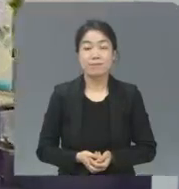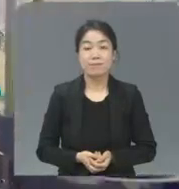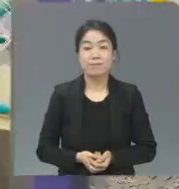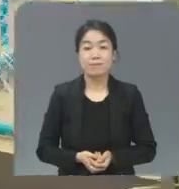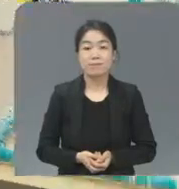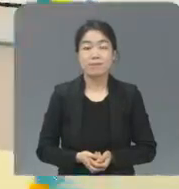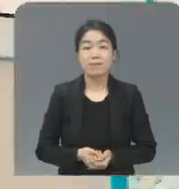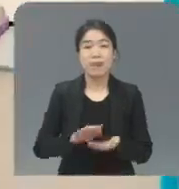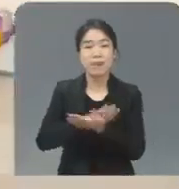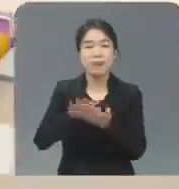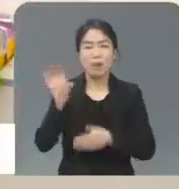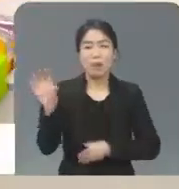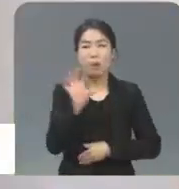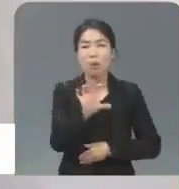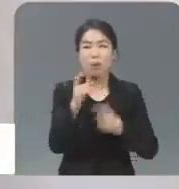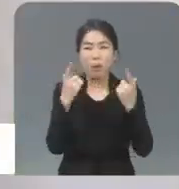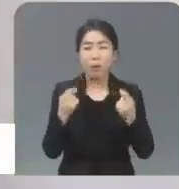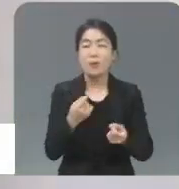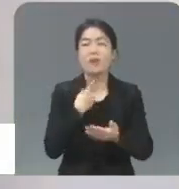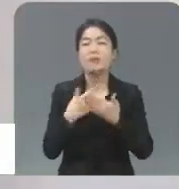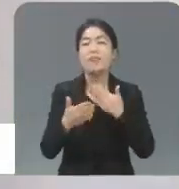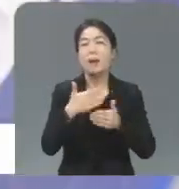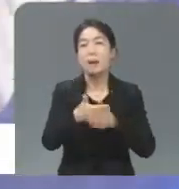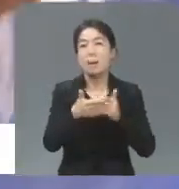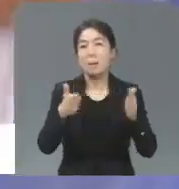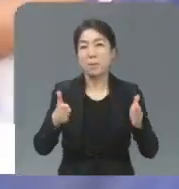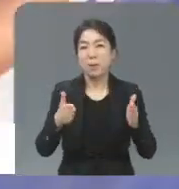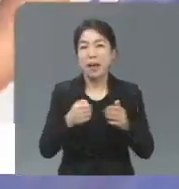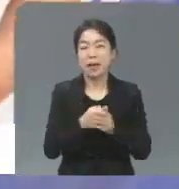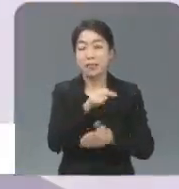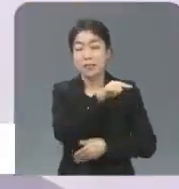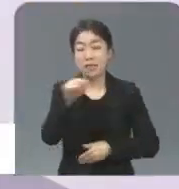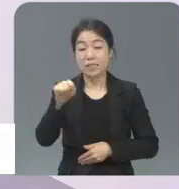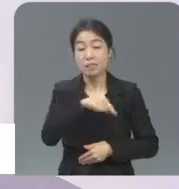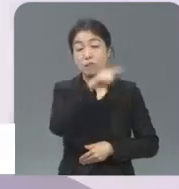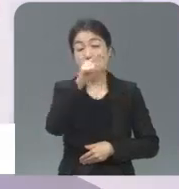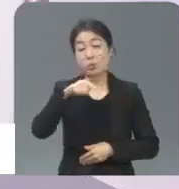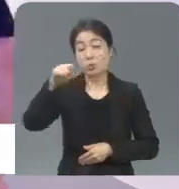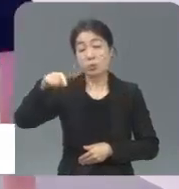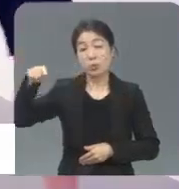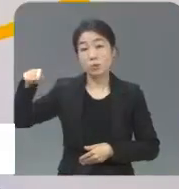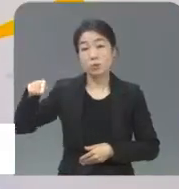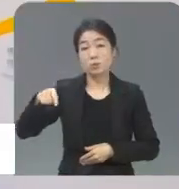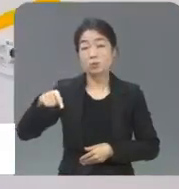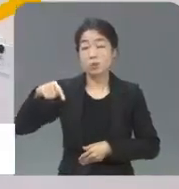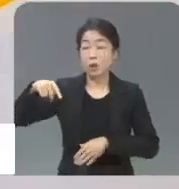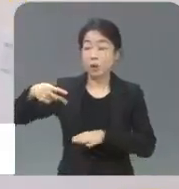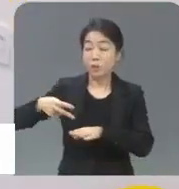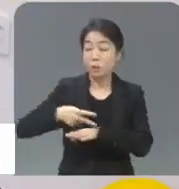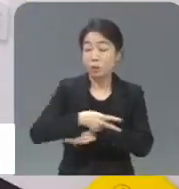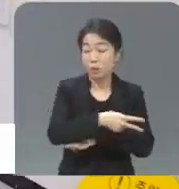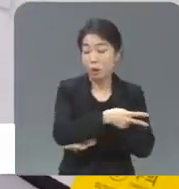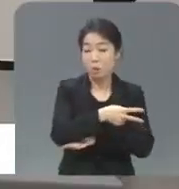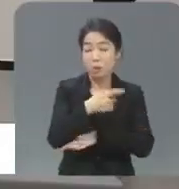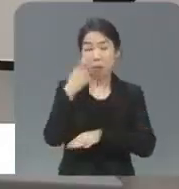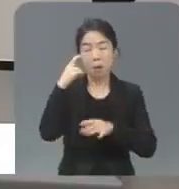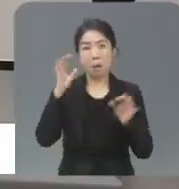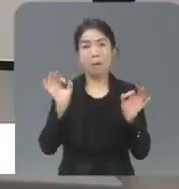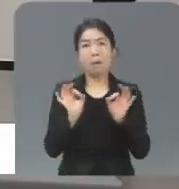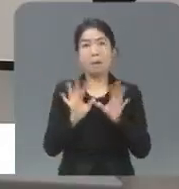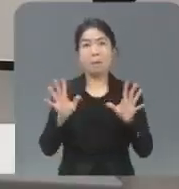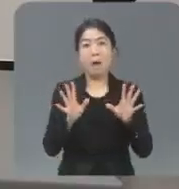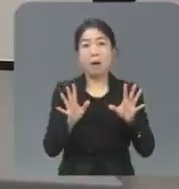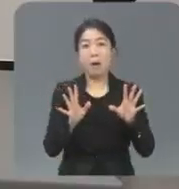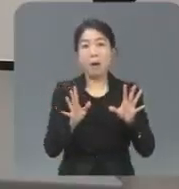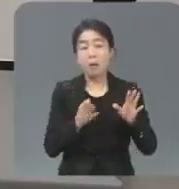마치 놀이터처럼 꾸며진 체험실. 직선과 곡선으로 나란히 놓인 미끄럼틀을 타자 예상과 달리